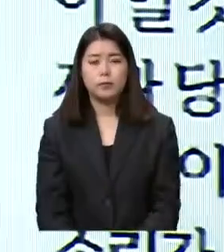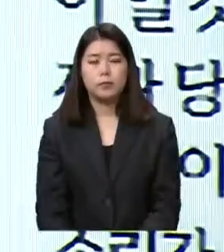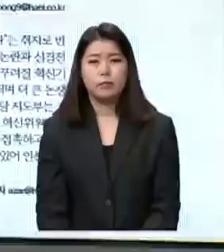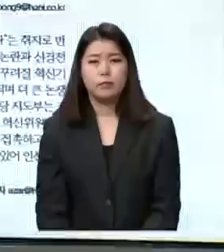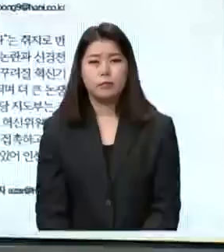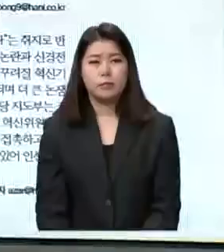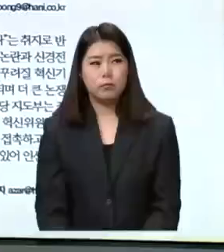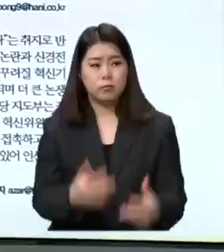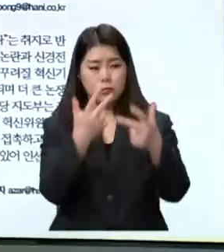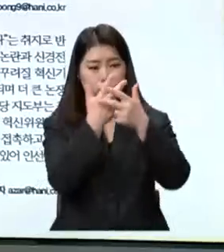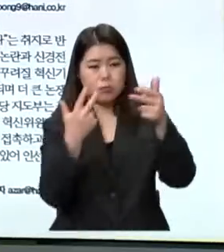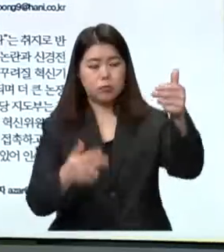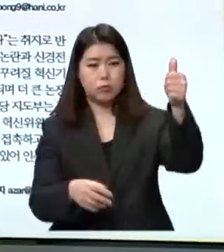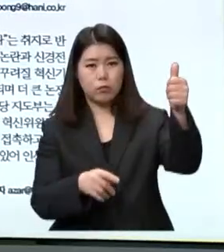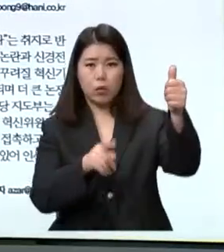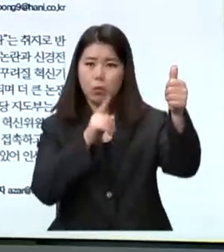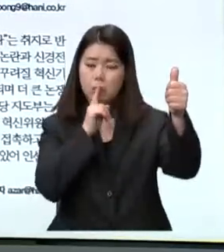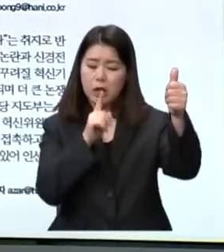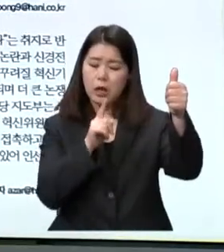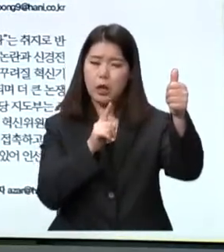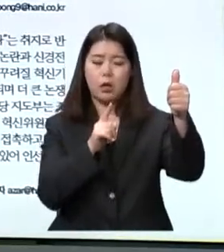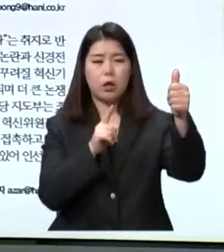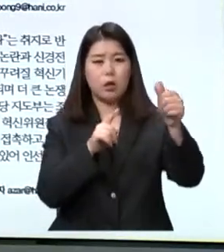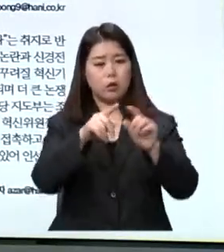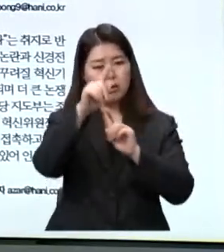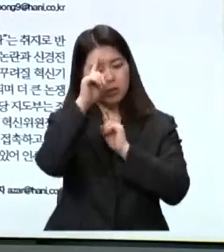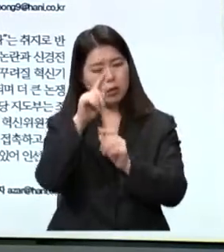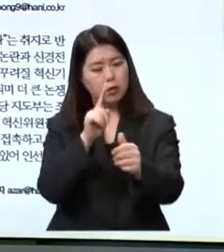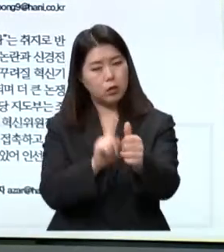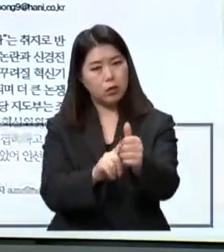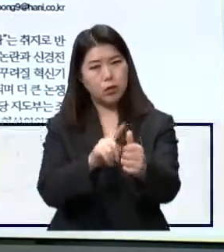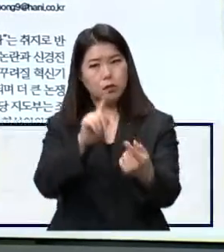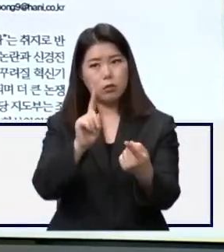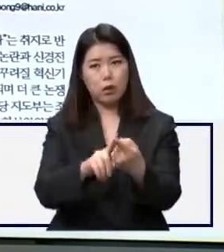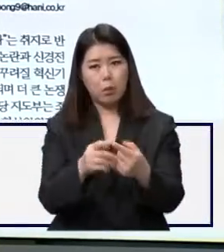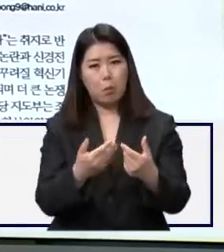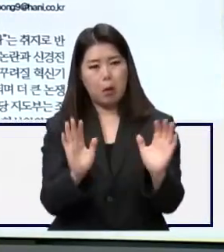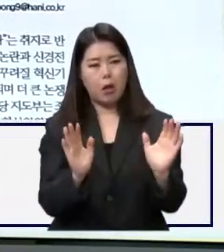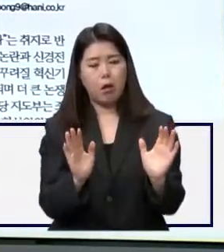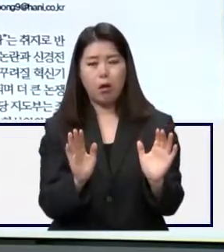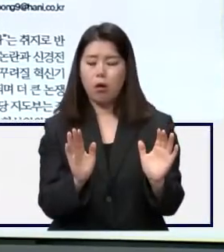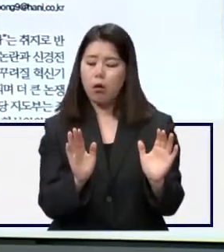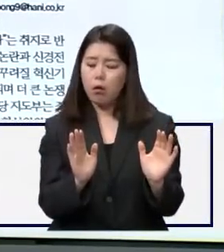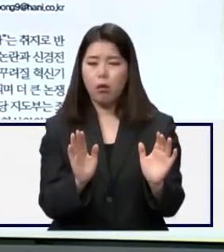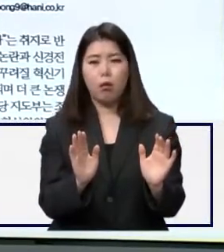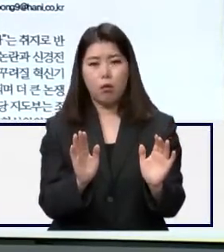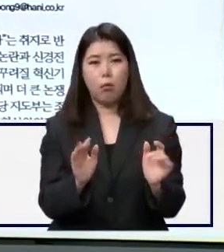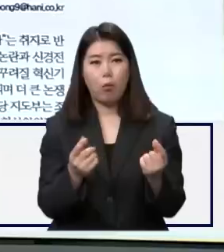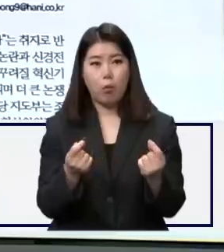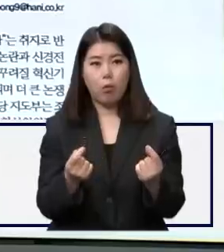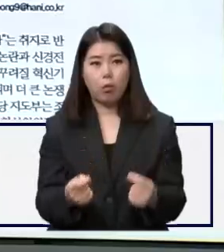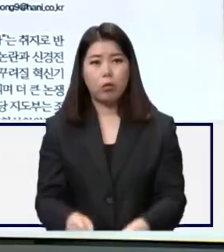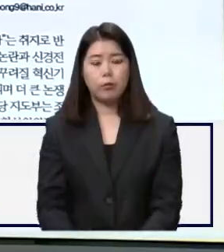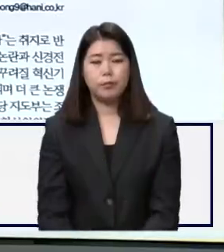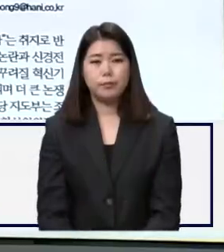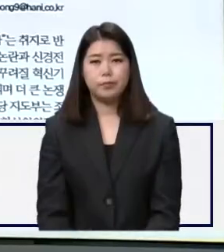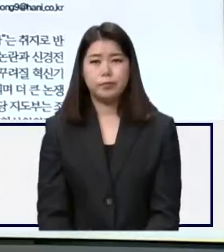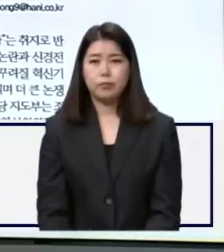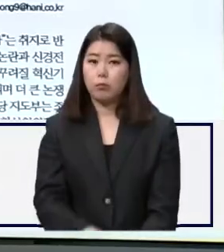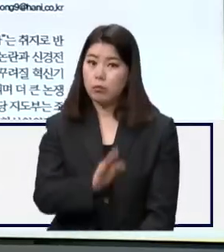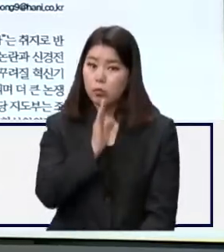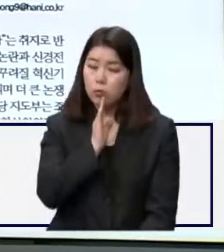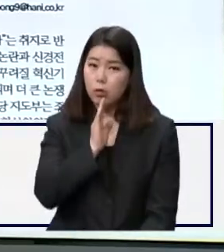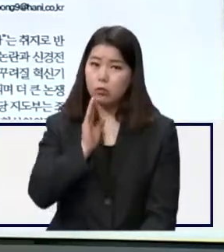지금 이재명 대표가 이렇게까지 얘기를 했다는 건 이원호 의원에 대한 선전포고다 신정현 위원님 선전포고